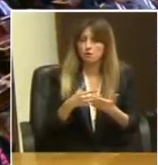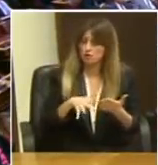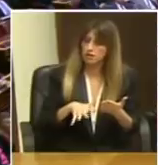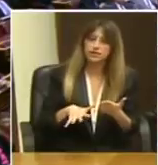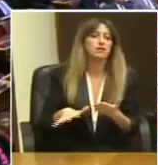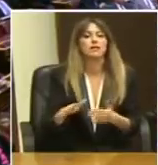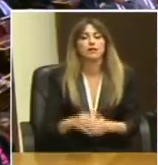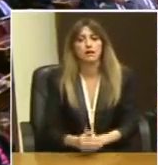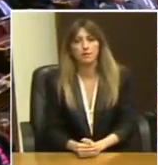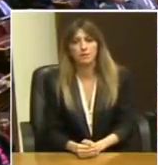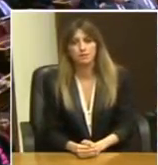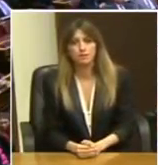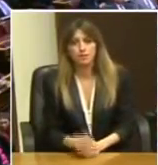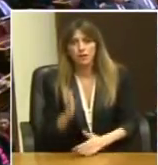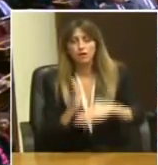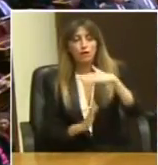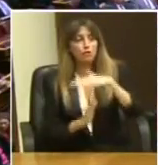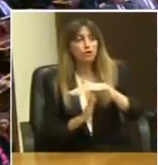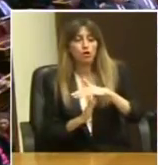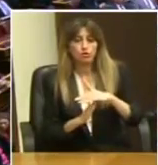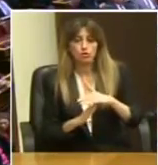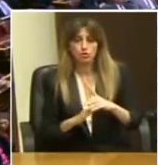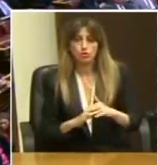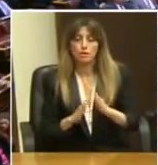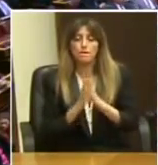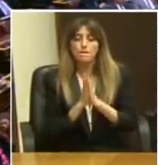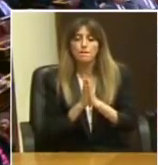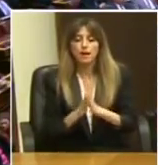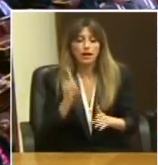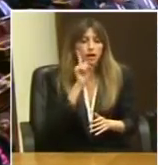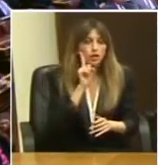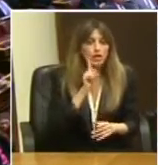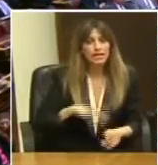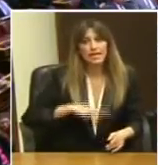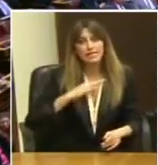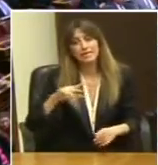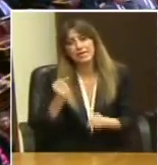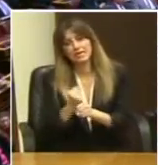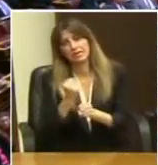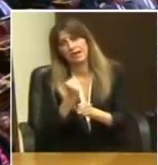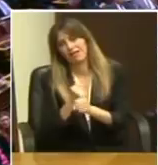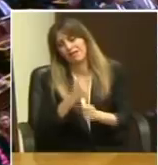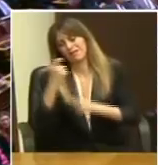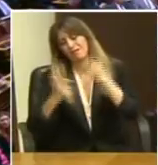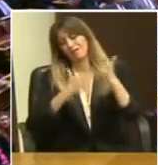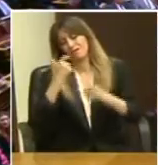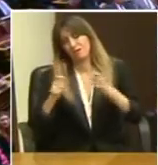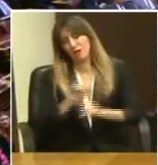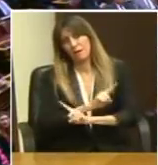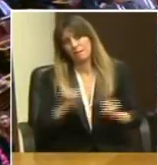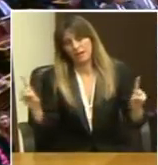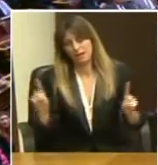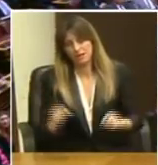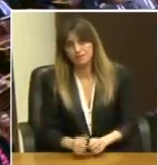Παρακαλώ κυρίες πολύ, ησυχία. Κυρίες και κύριοι συνάδελφοι, ένα δεύτερο θέμα.